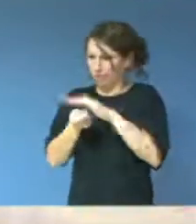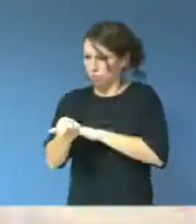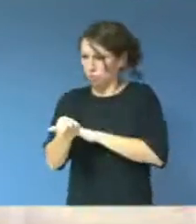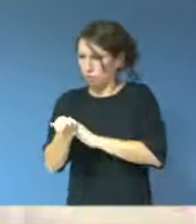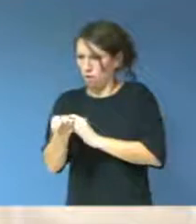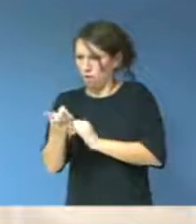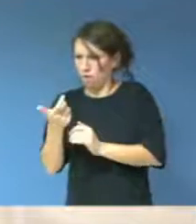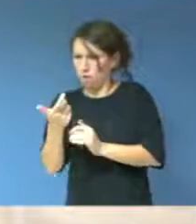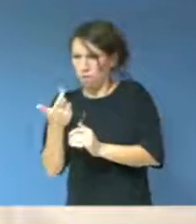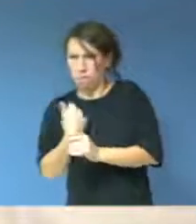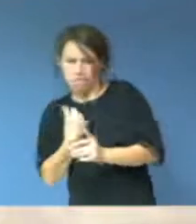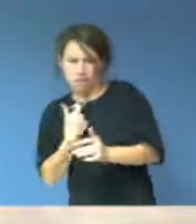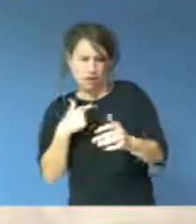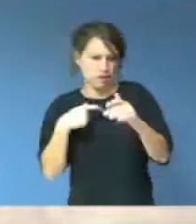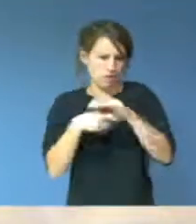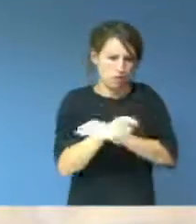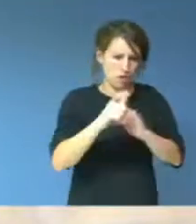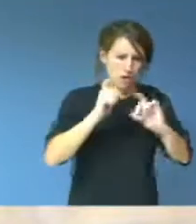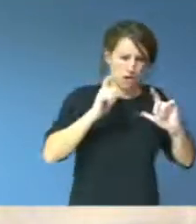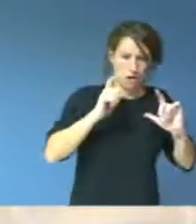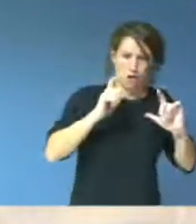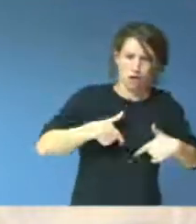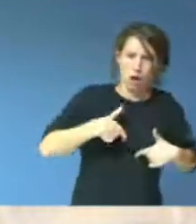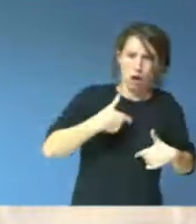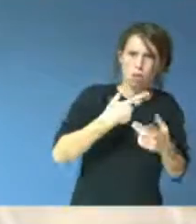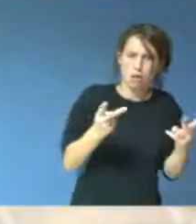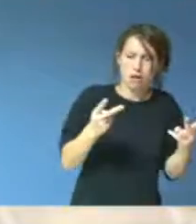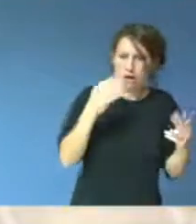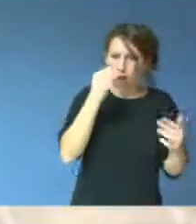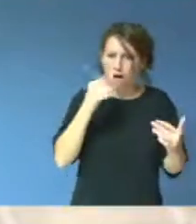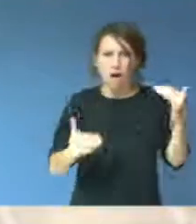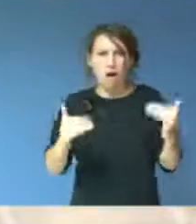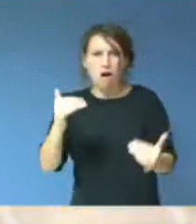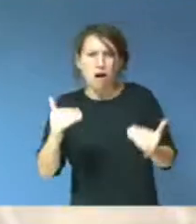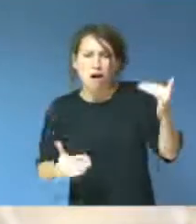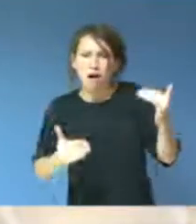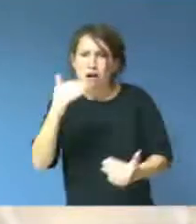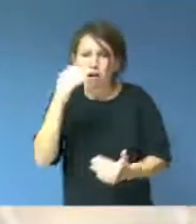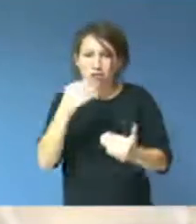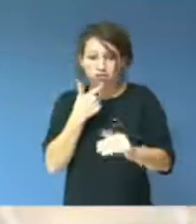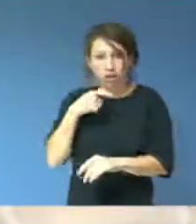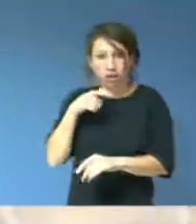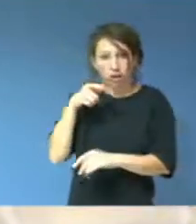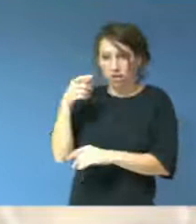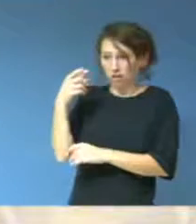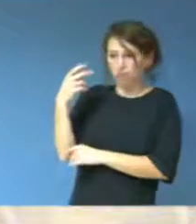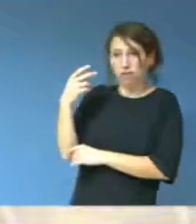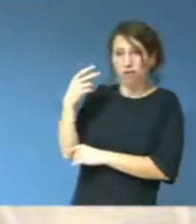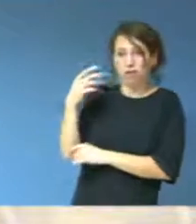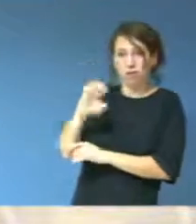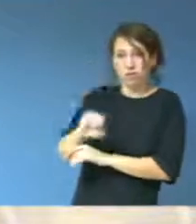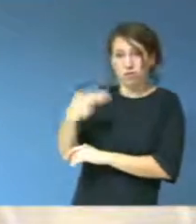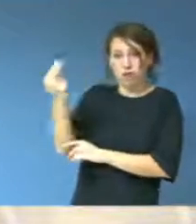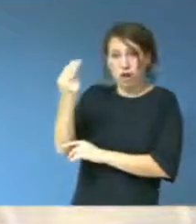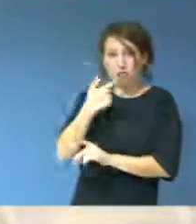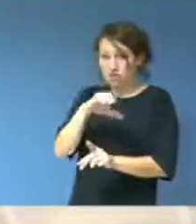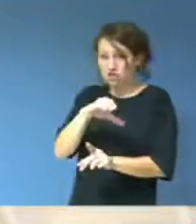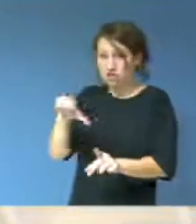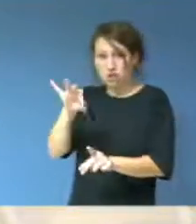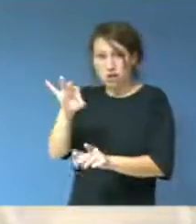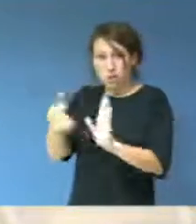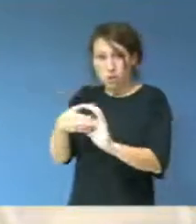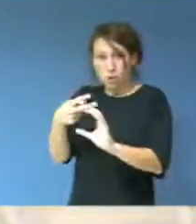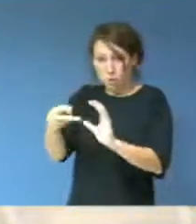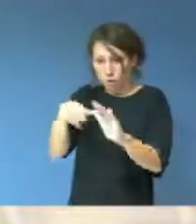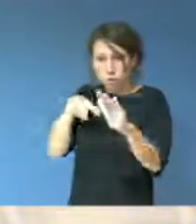et l'école privée. Globalement, à l'échelle nationale, ce sont 150 millions d'euros qui vont être accordés à l'école privée, et ce, sans